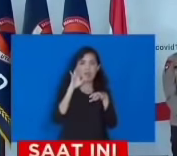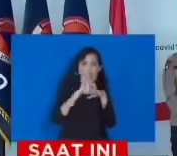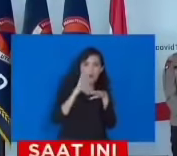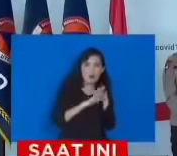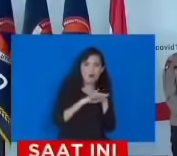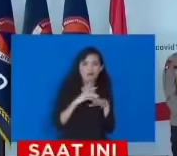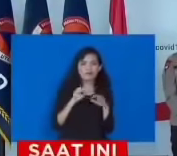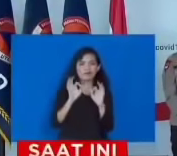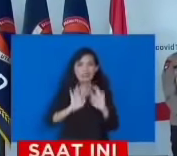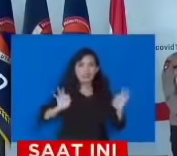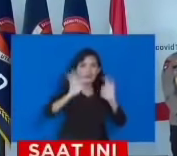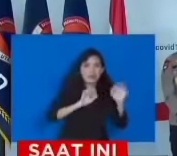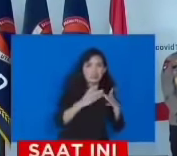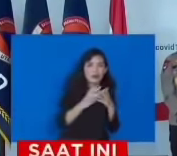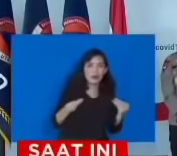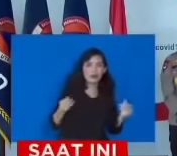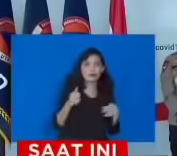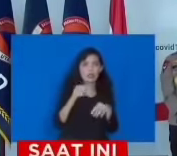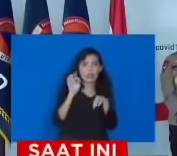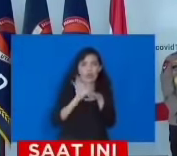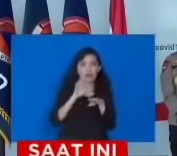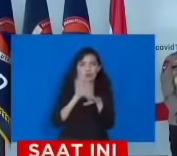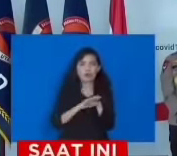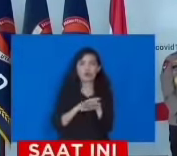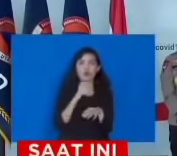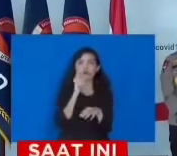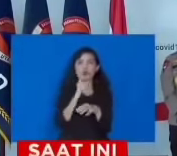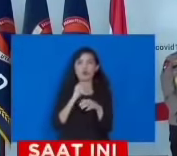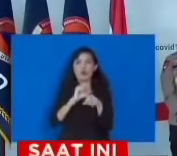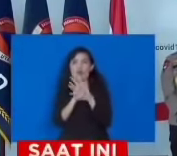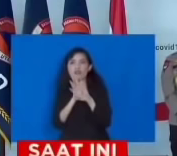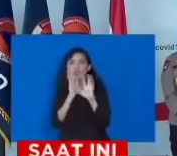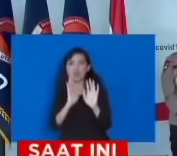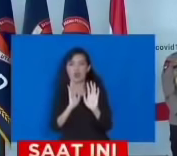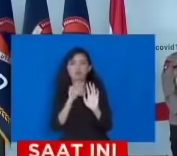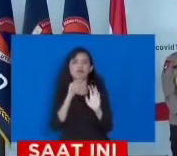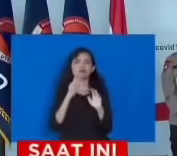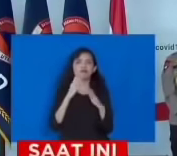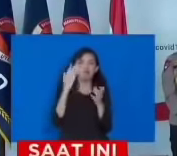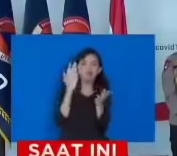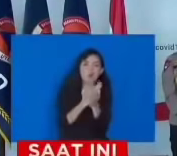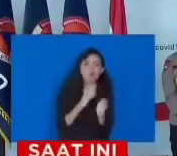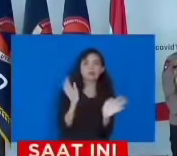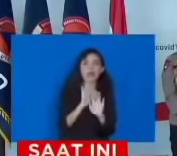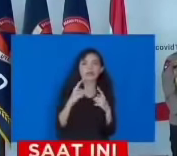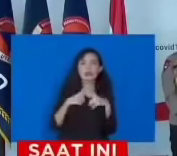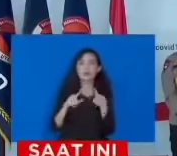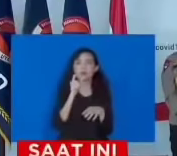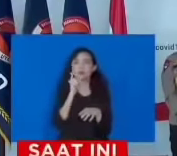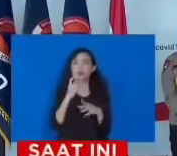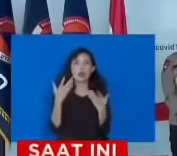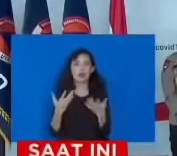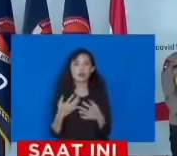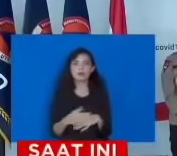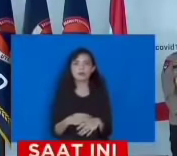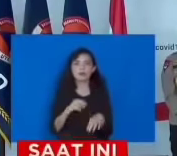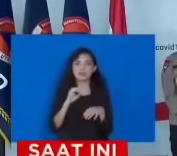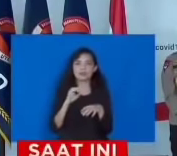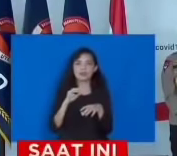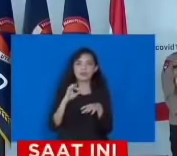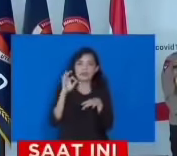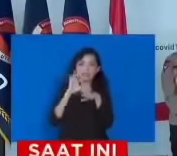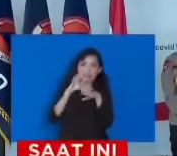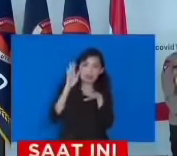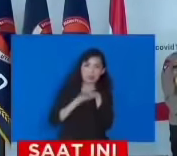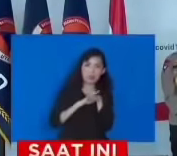tepat, bukan hanya untuk mengendalikan COVID, tetapi juga untuk mengantisipasi sebaran penyakit demam